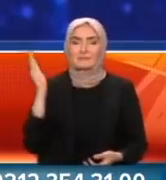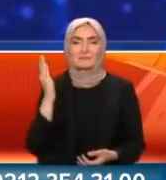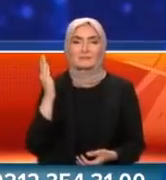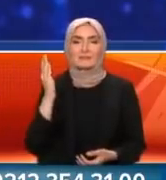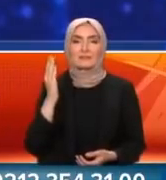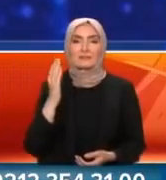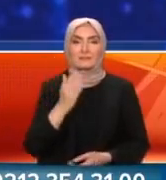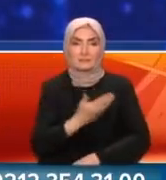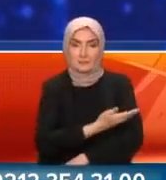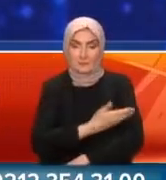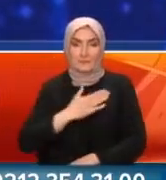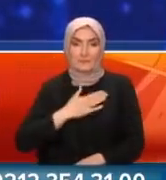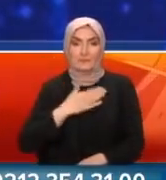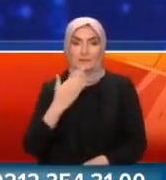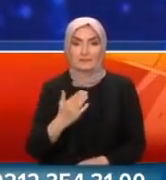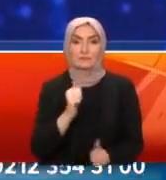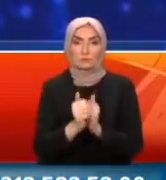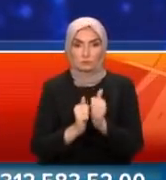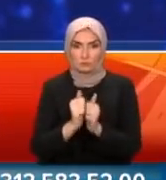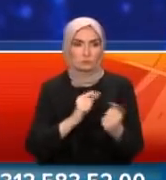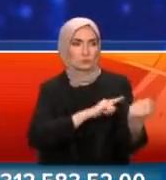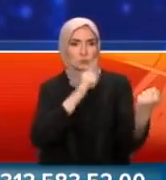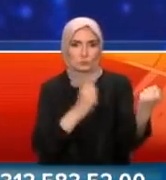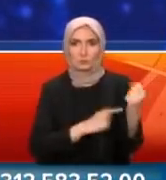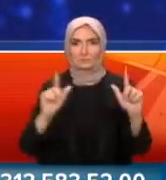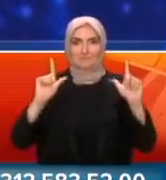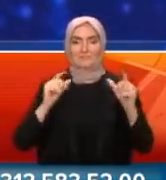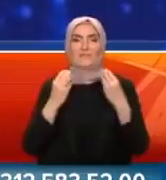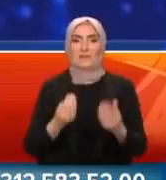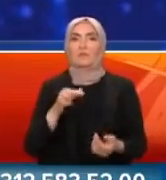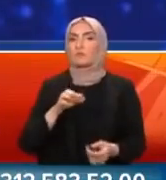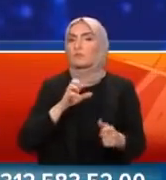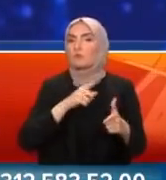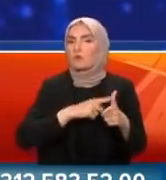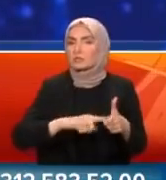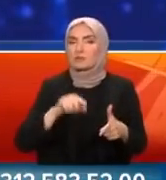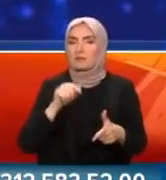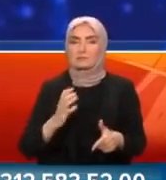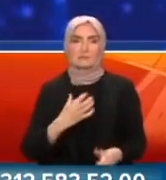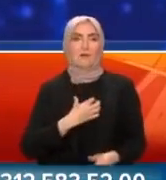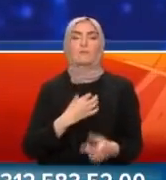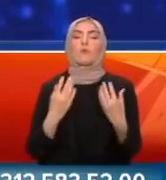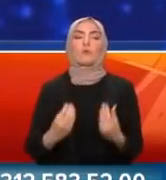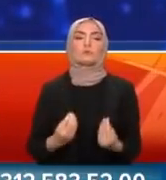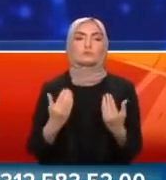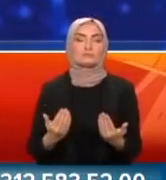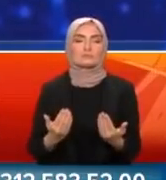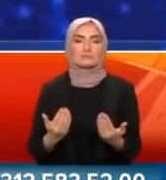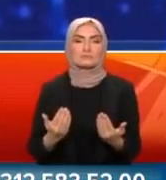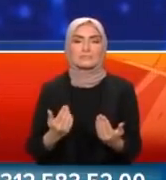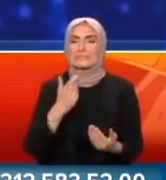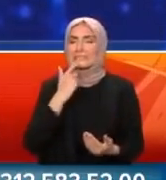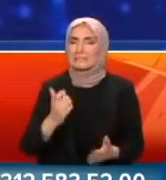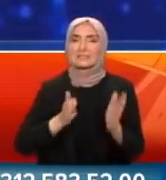ve üretim kapasitesini temsil eden bu projeyi sahiplendi Ben yıllardır